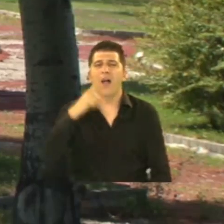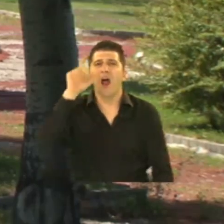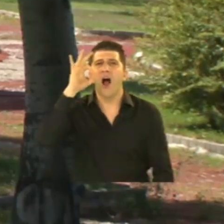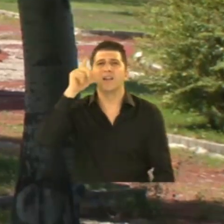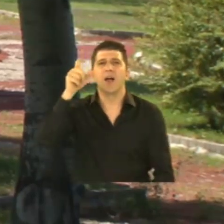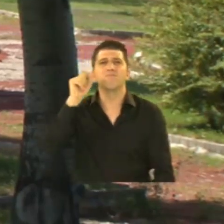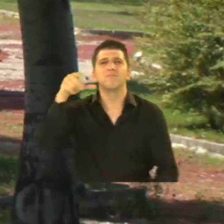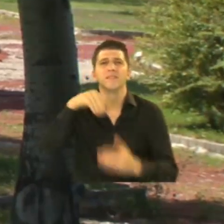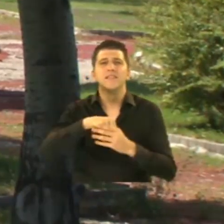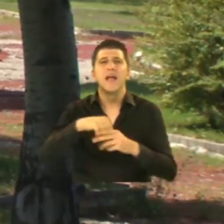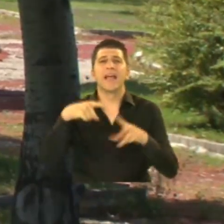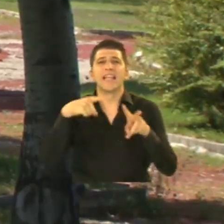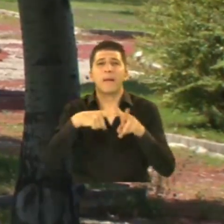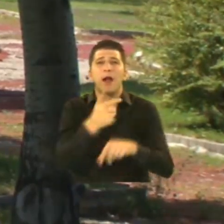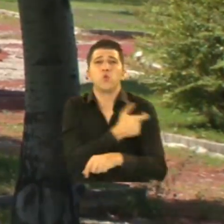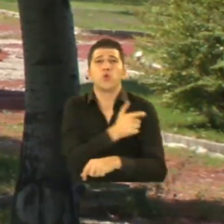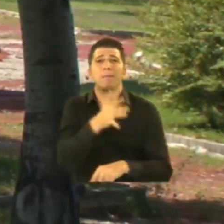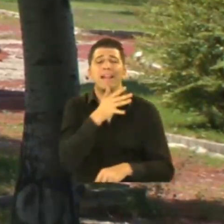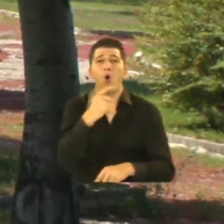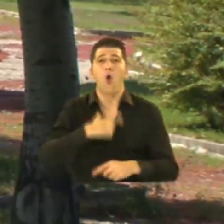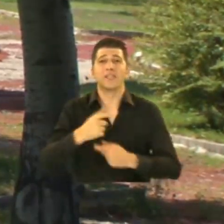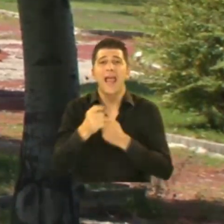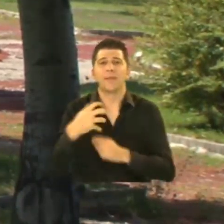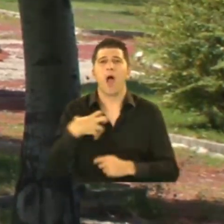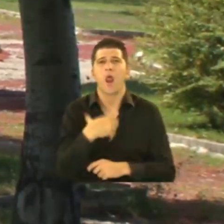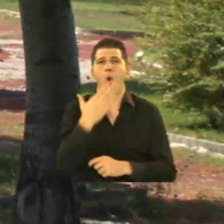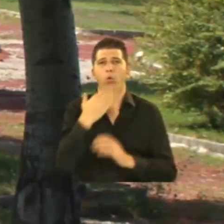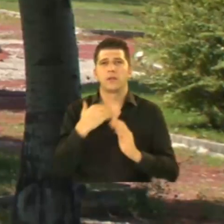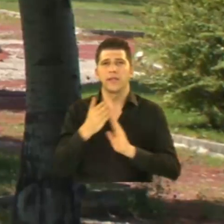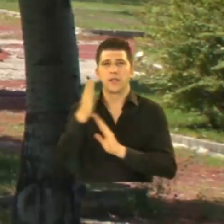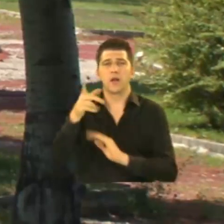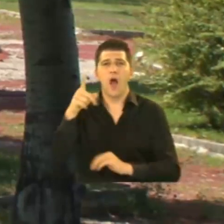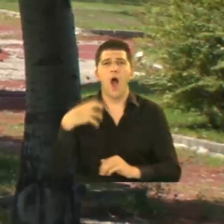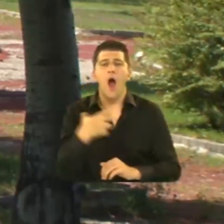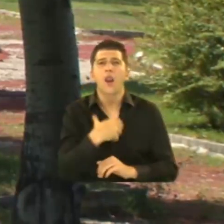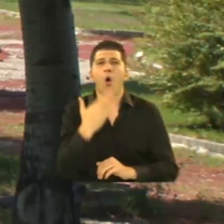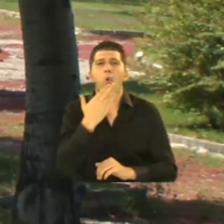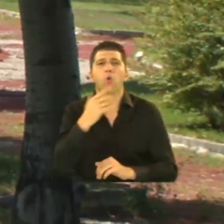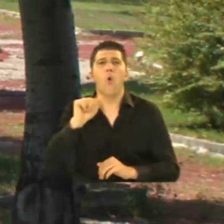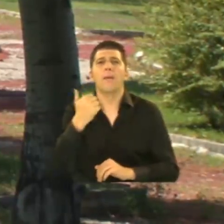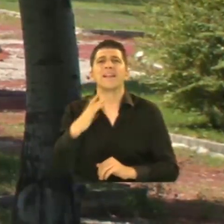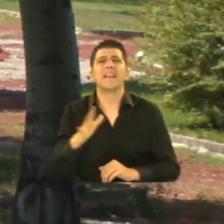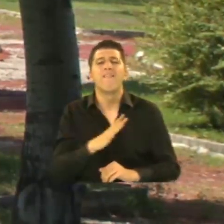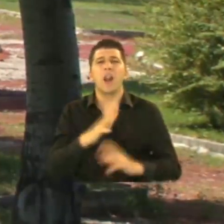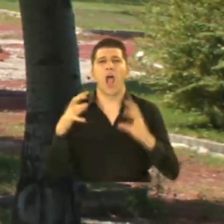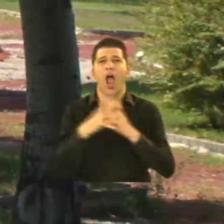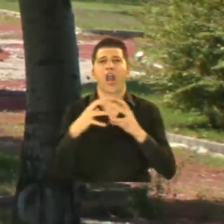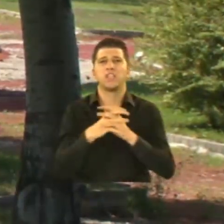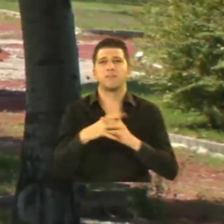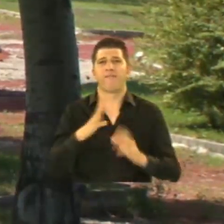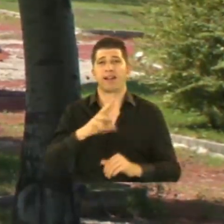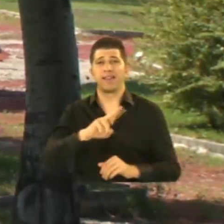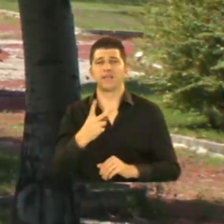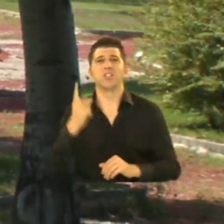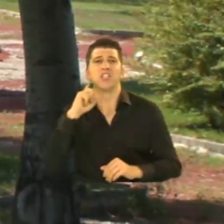Ankara Altındağ'da bulunan Kemal Yurtbilir Özel Eğitim Anaokulu'ndaydık. Bu anaokulunun özelliği tersine